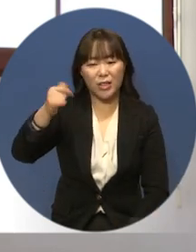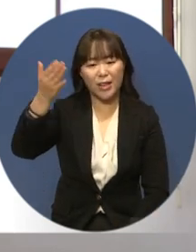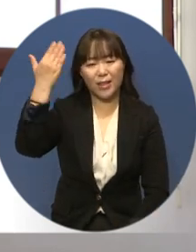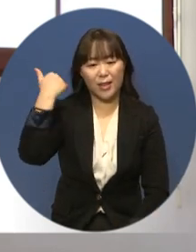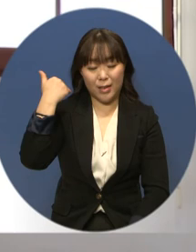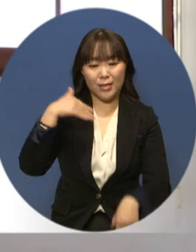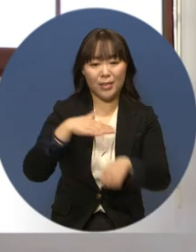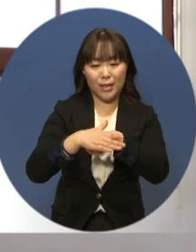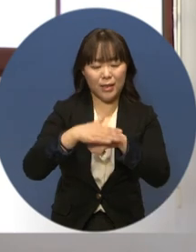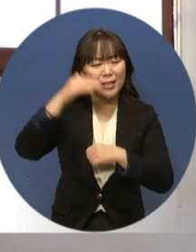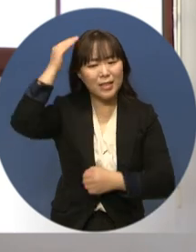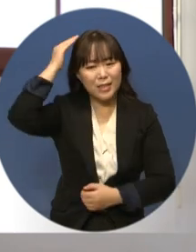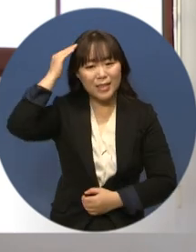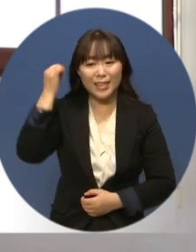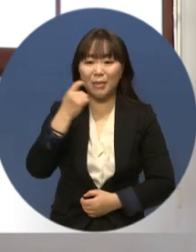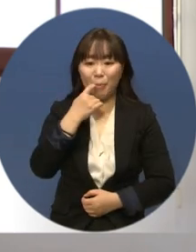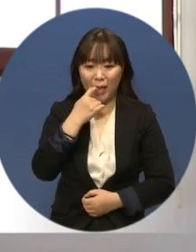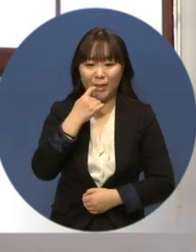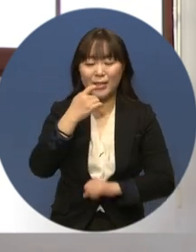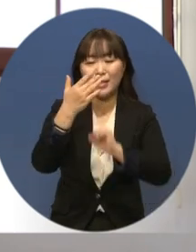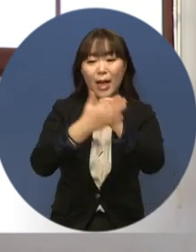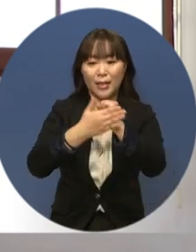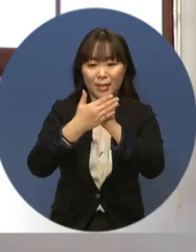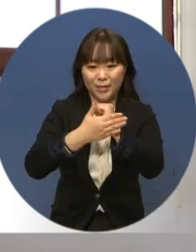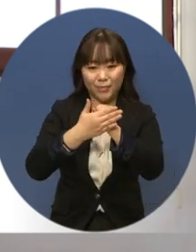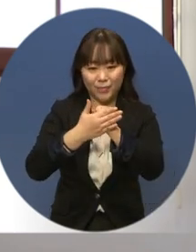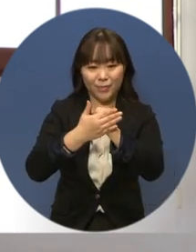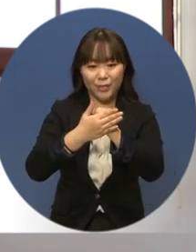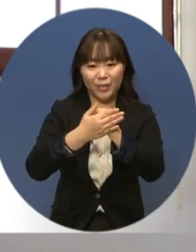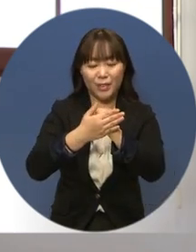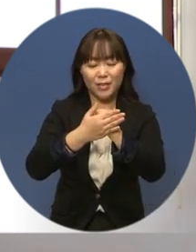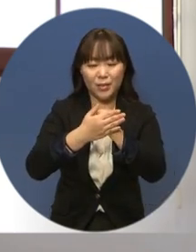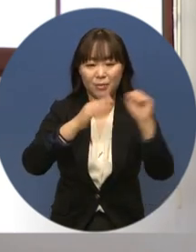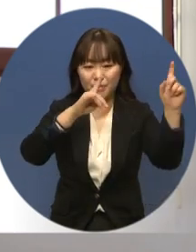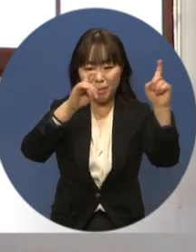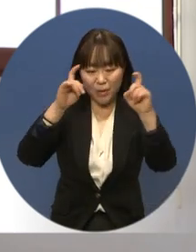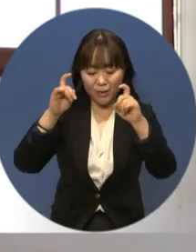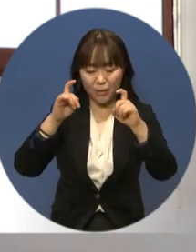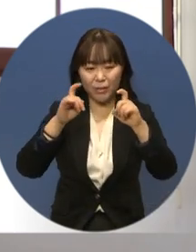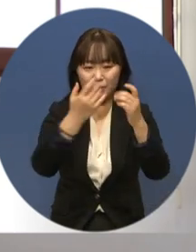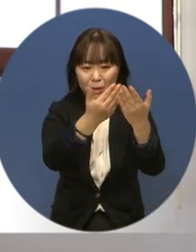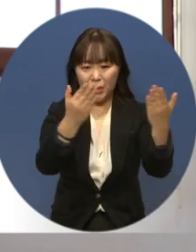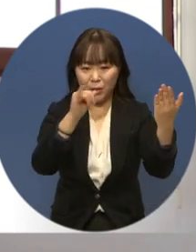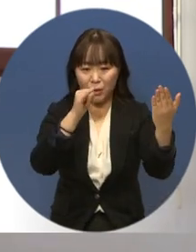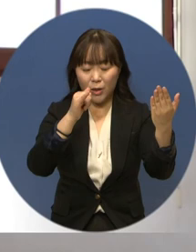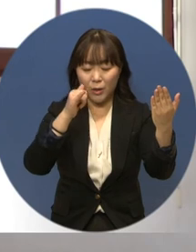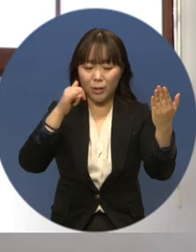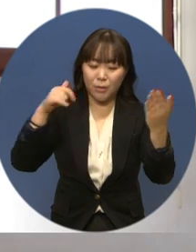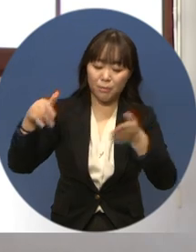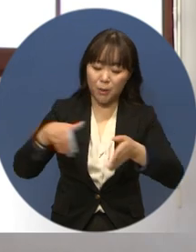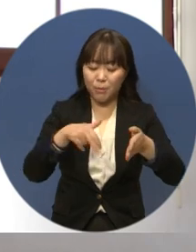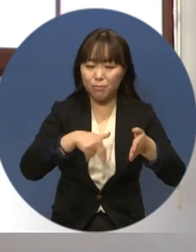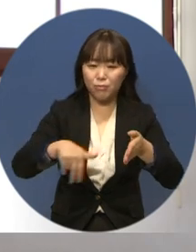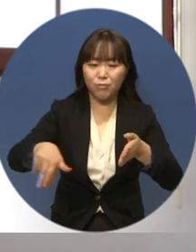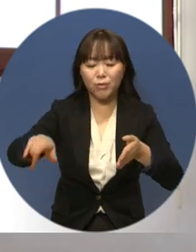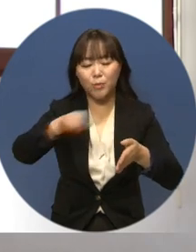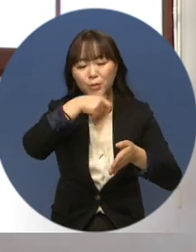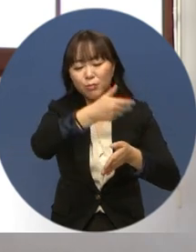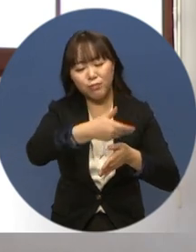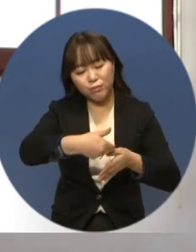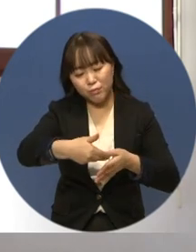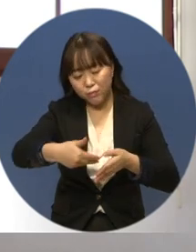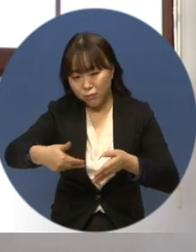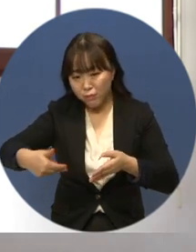약간 그 흑백 사진 이미지로 지금 촬영을 해가지고 전시를 하고 있고요. 복도를 타고 내려가면서 물 흐르듯이